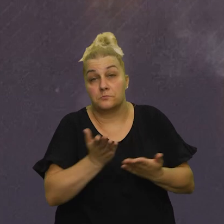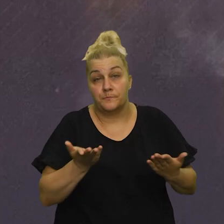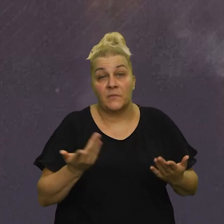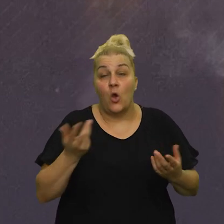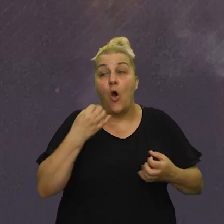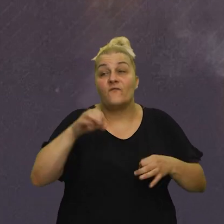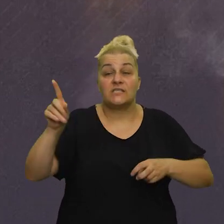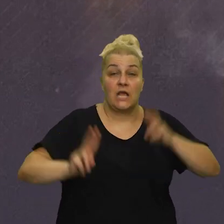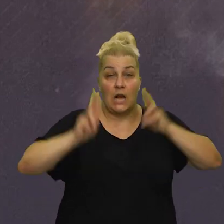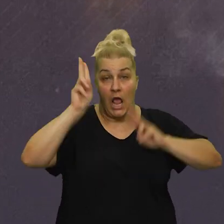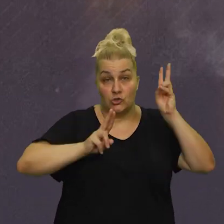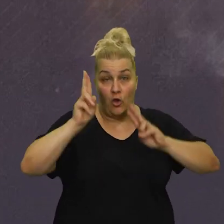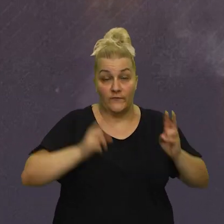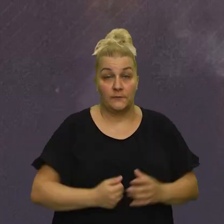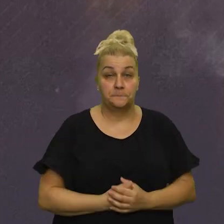glasati...